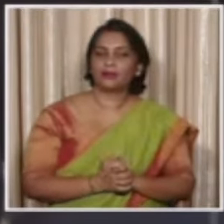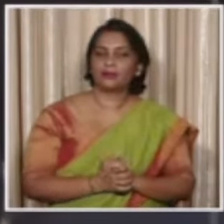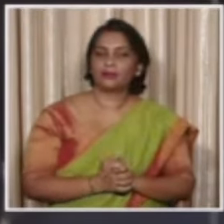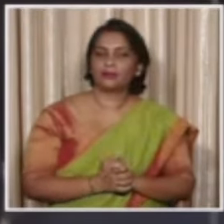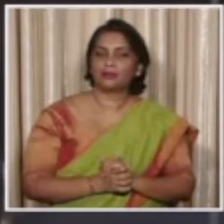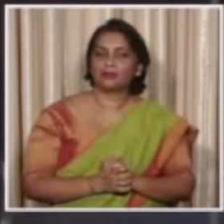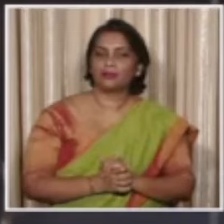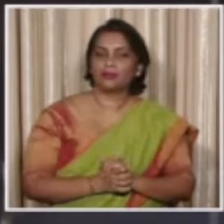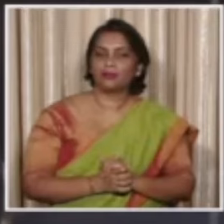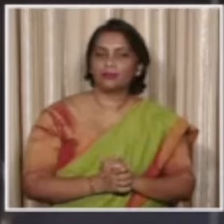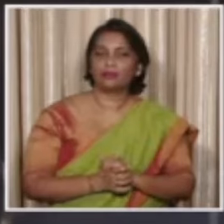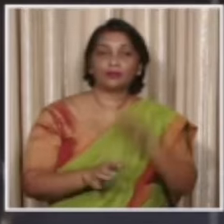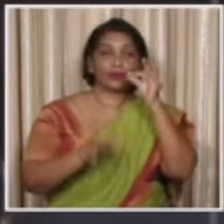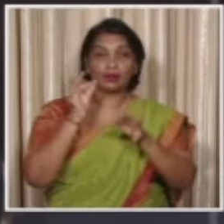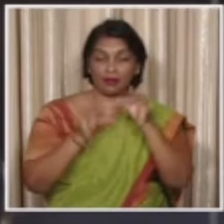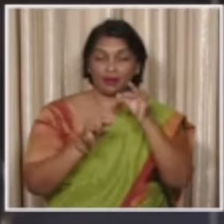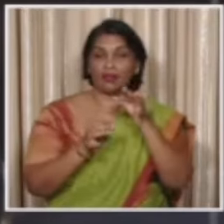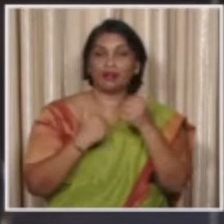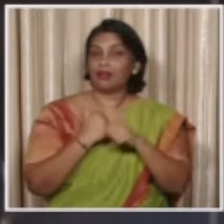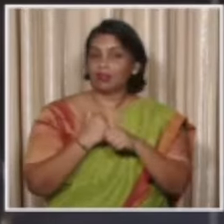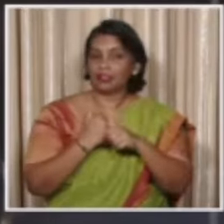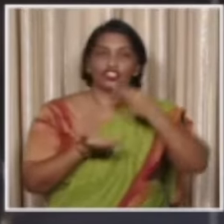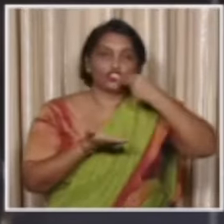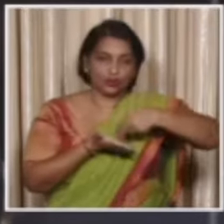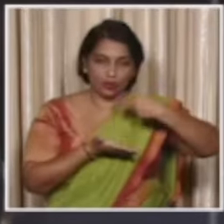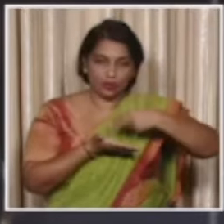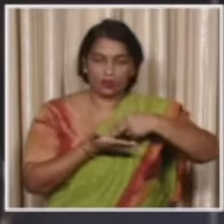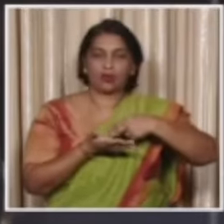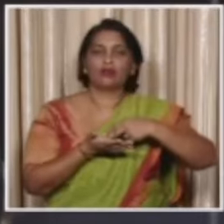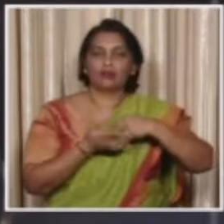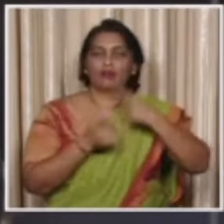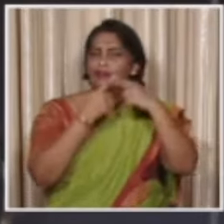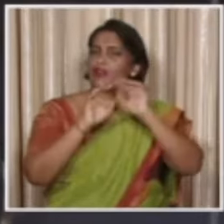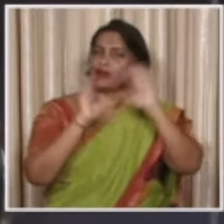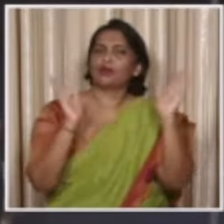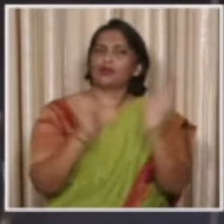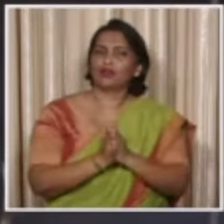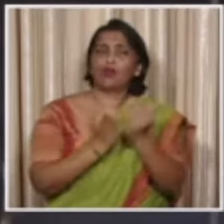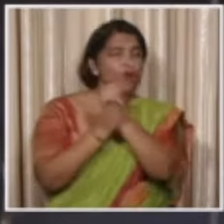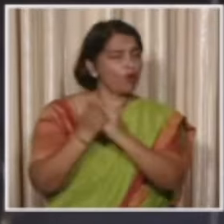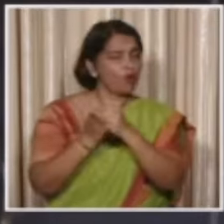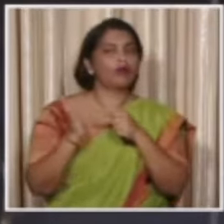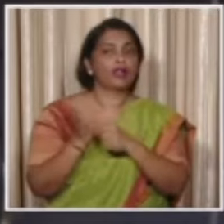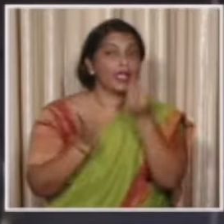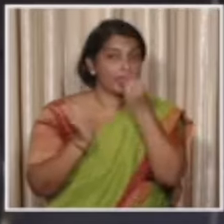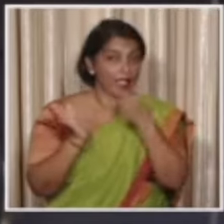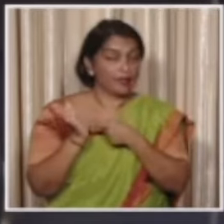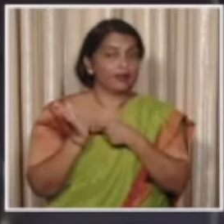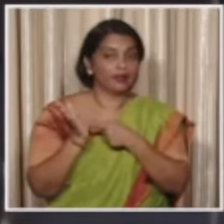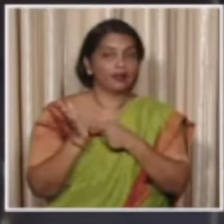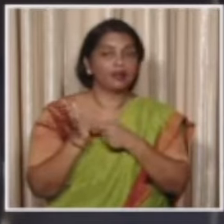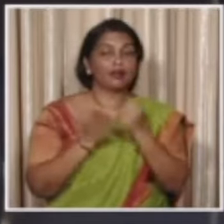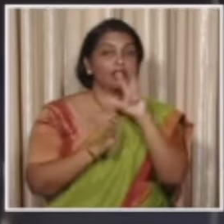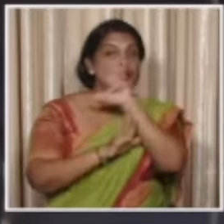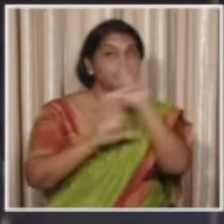ඊළඟට කිරිවලින් පැවරුම්, යෝගට්, අනම්මන, මේ ඔක්කොම දිනා මේ ඔක්කොටම කෑමට එහෙමනම්